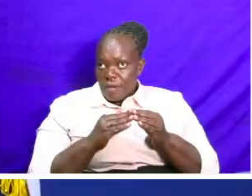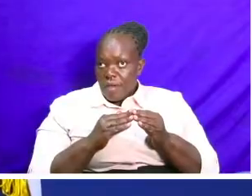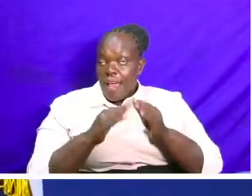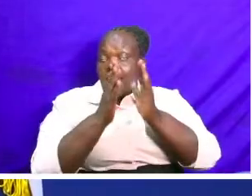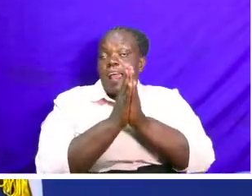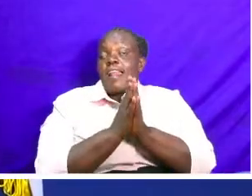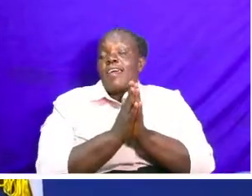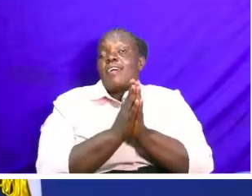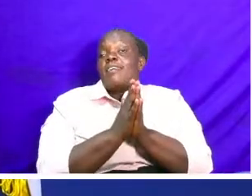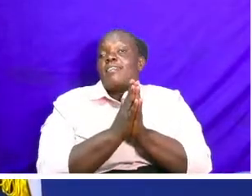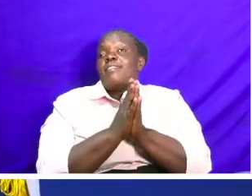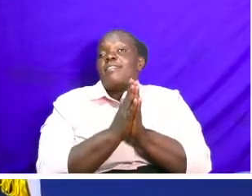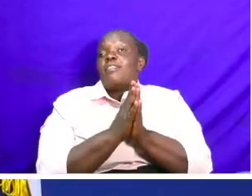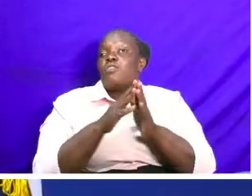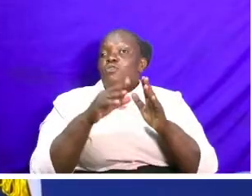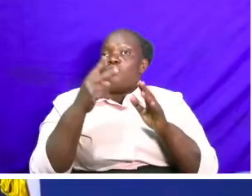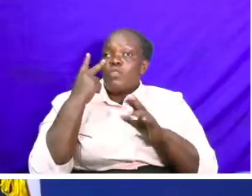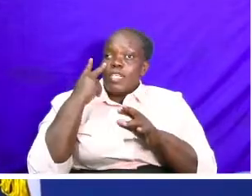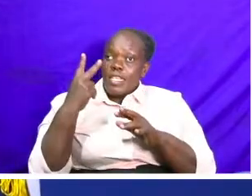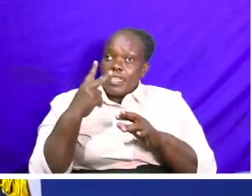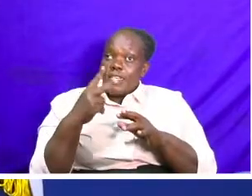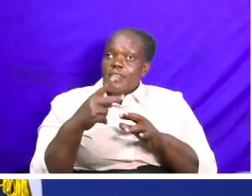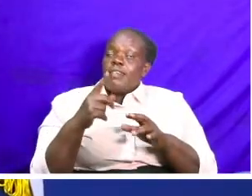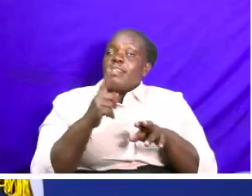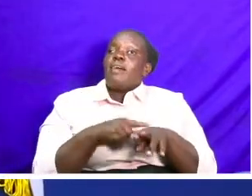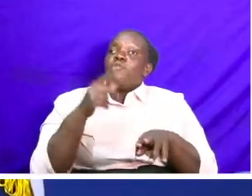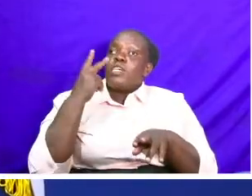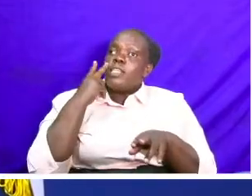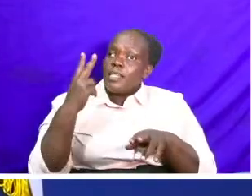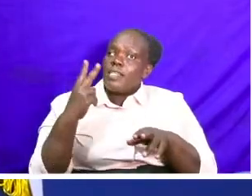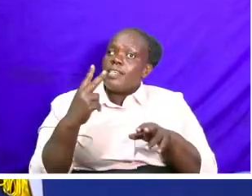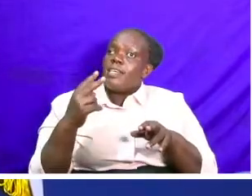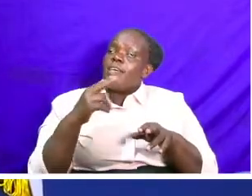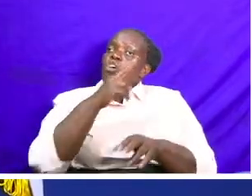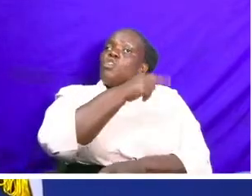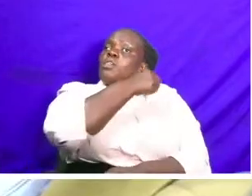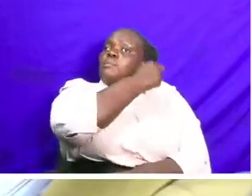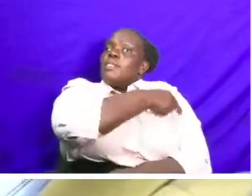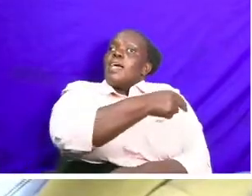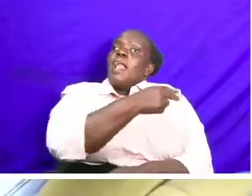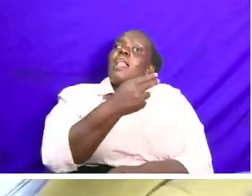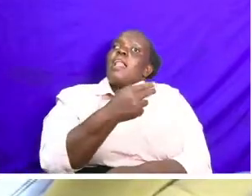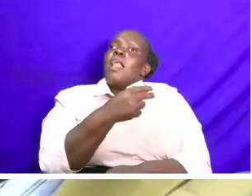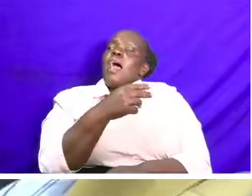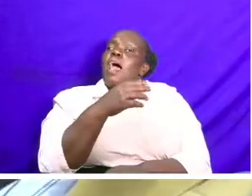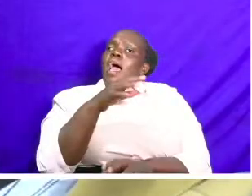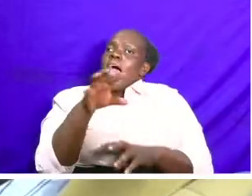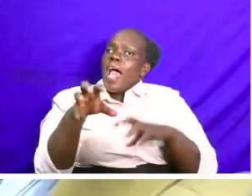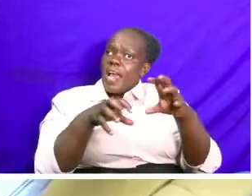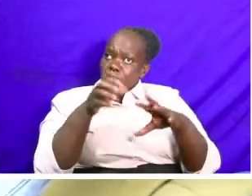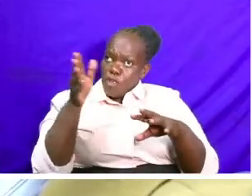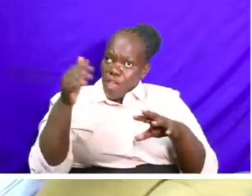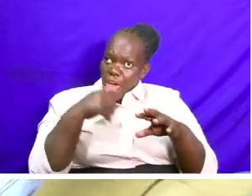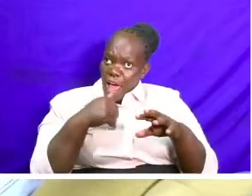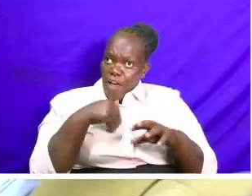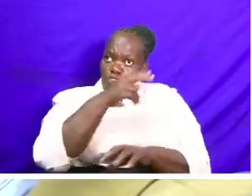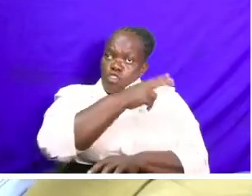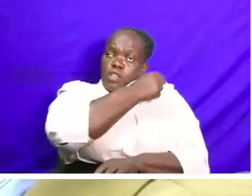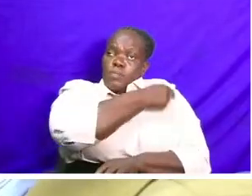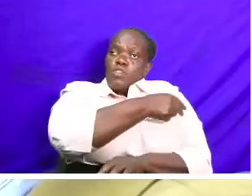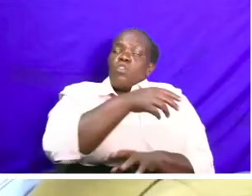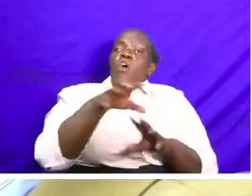Na utakuta kwamba tumeangalia kutakuwa hata na hospitali ya wanyama. Unasikia jambo kama hilo? Kutakuwa na hospitali ya